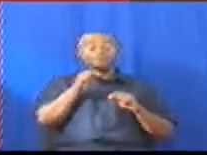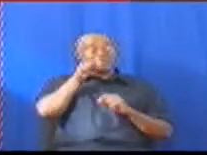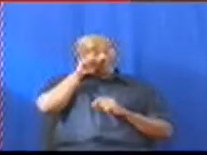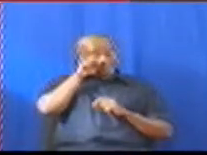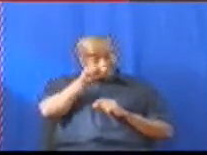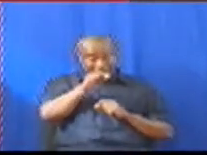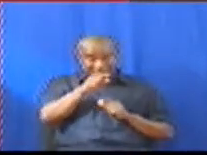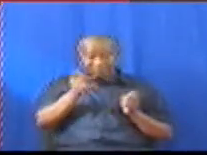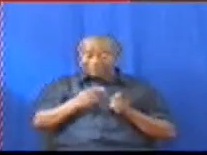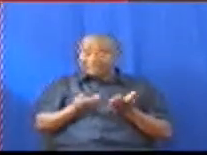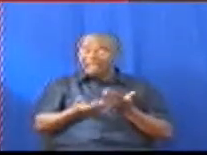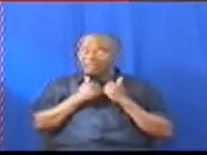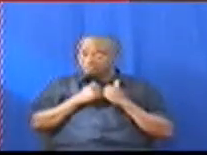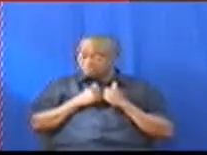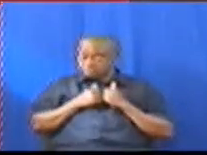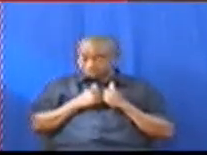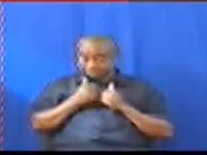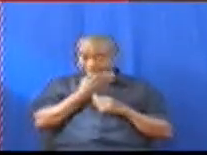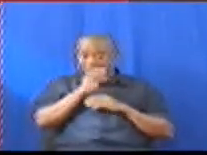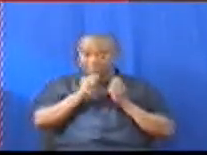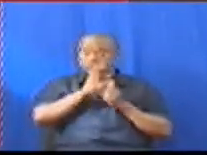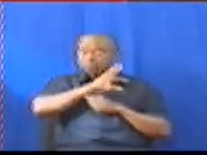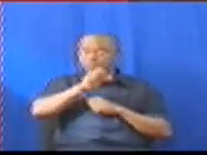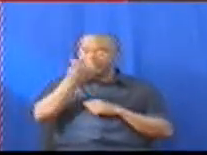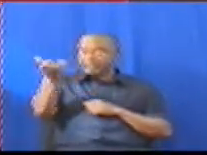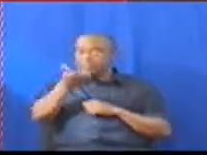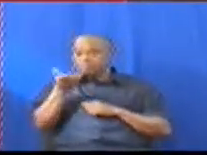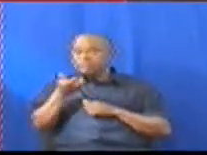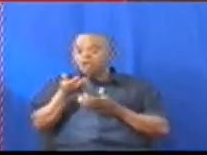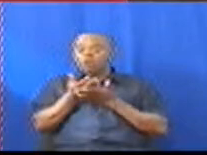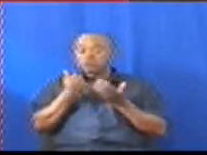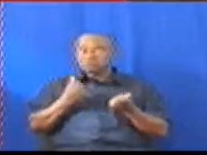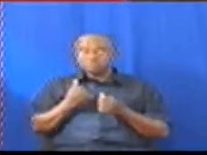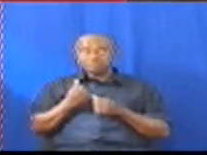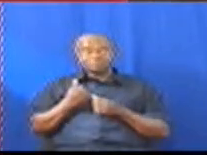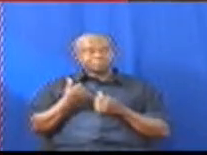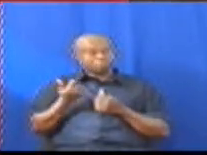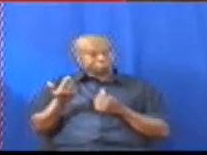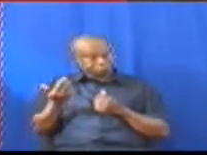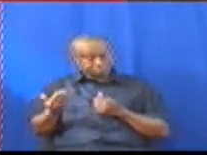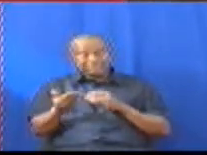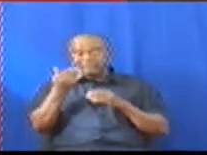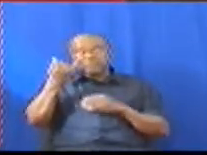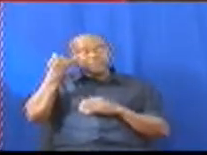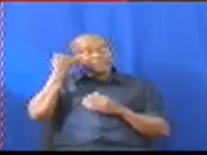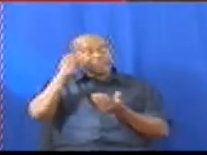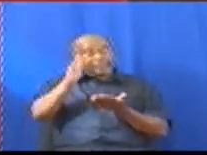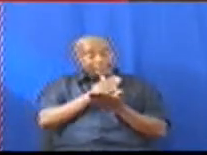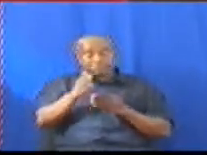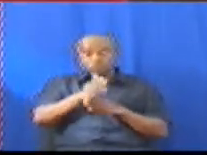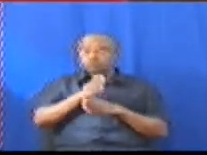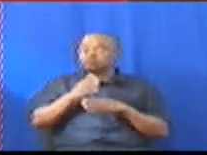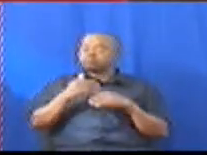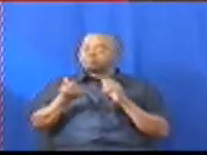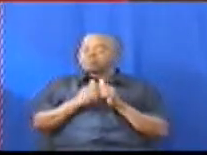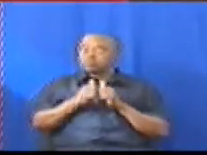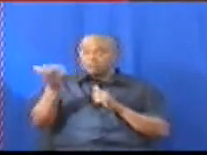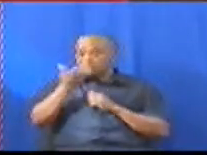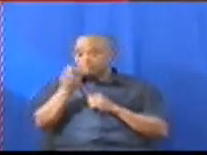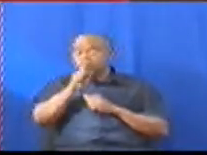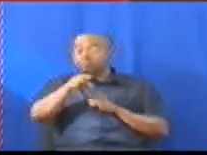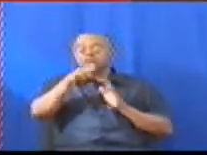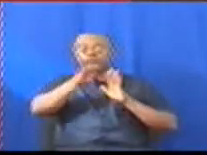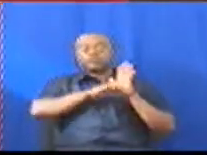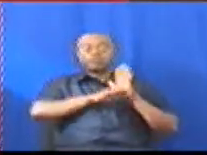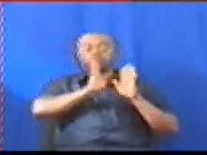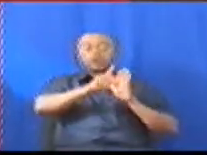haizuii hata public interest, kwa sababu bado shauri la linahusu public interest liko katika utaratibu wake kama ambavyo umewekwa.